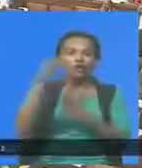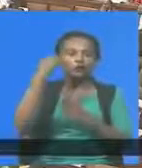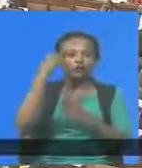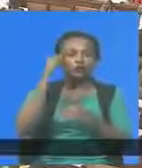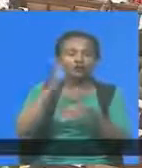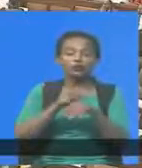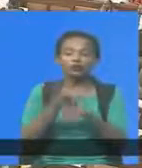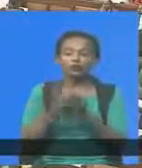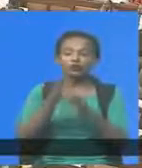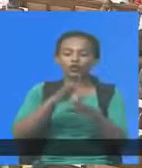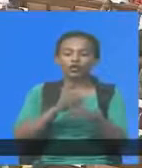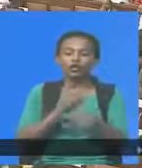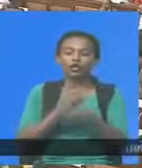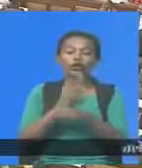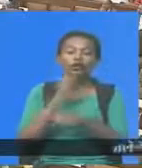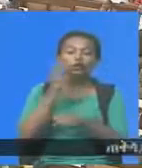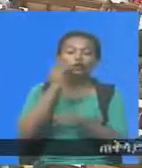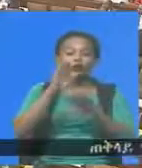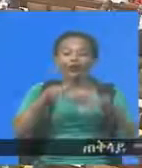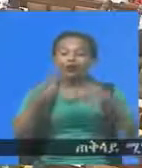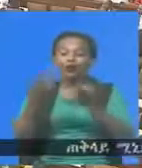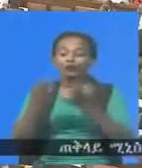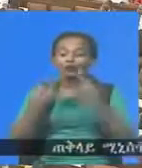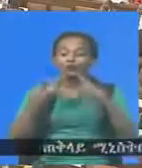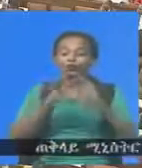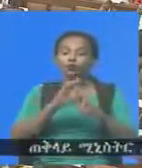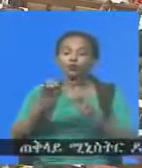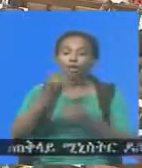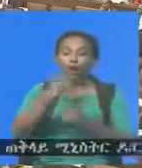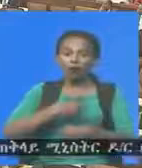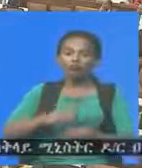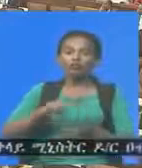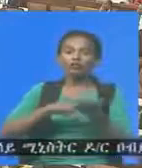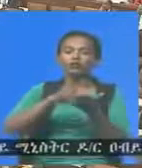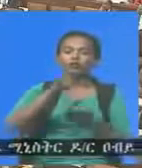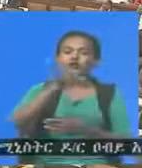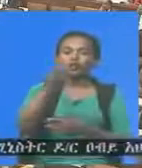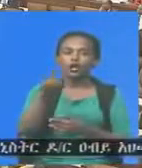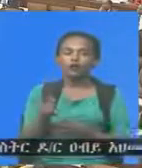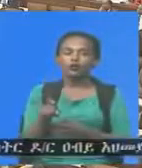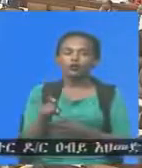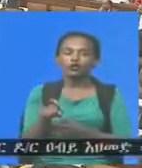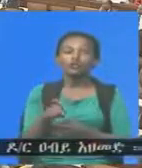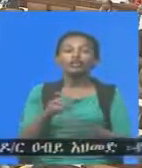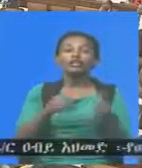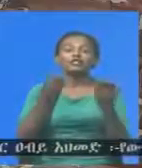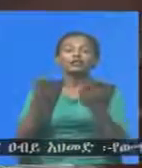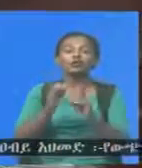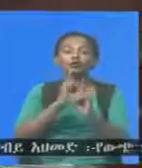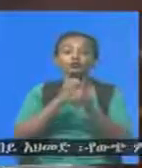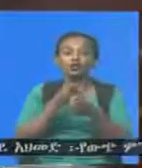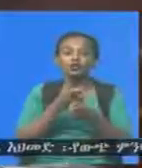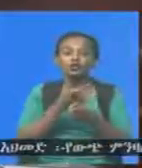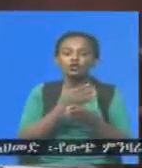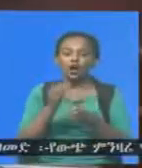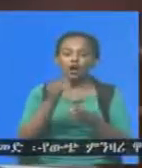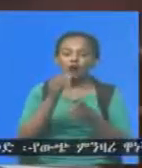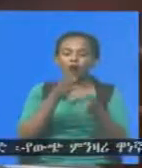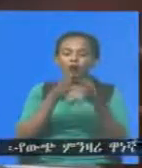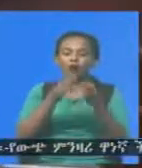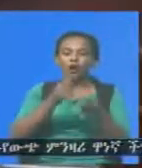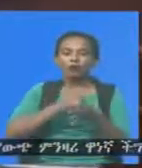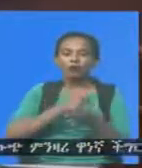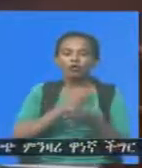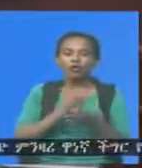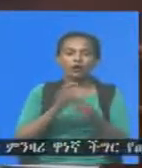በወቅታዊ ጉዳዮች ላይ ለምክር ቤቱ ላቀረቡት ሪፖርት እና ከአባላት ለተነሱ ጥያቄዎች ለሰጡት ምላሽ እና ማብራሪያ በራሴና